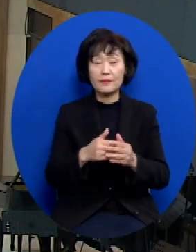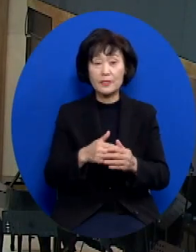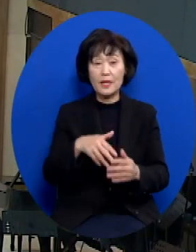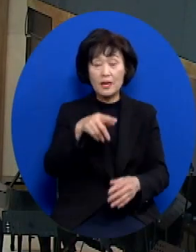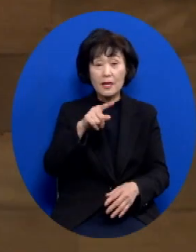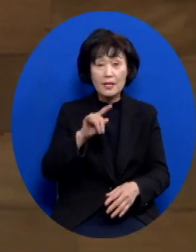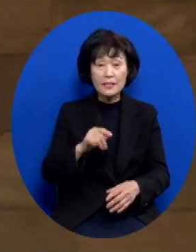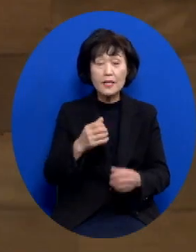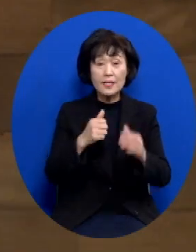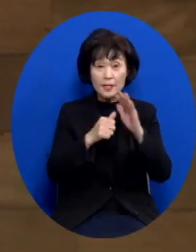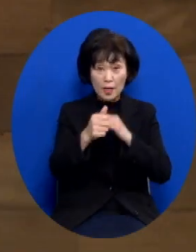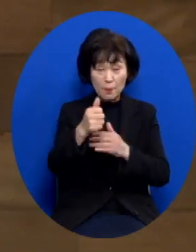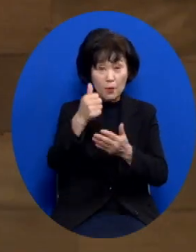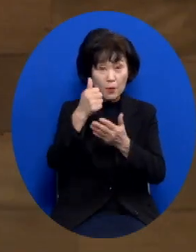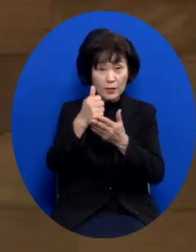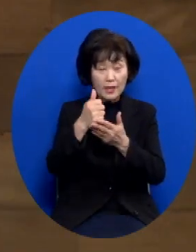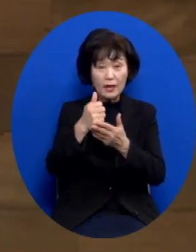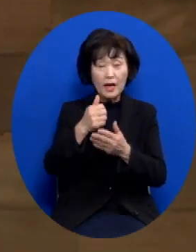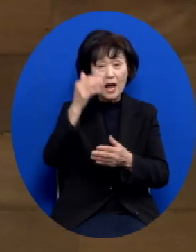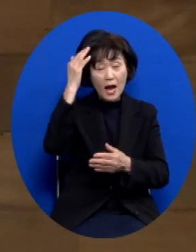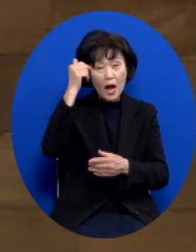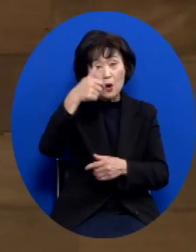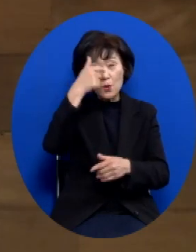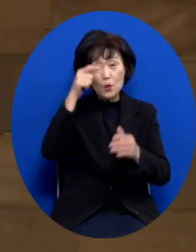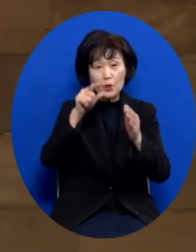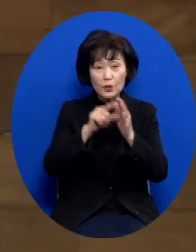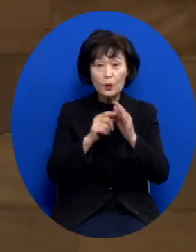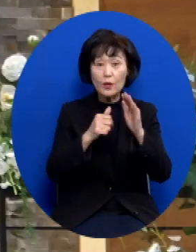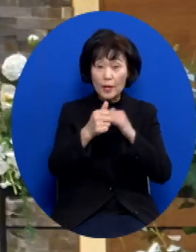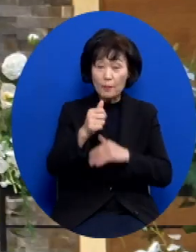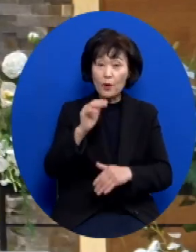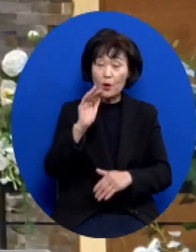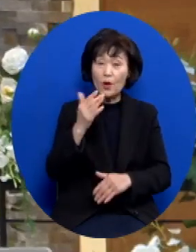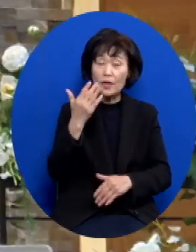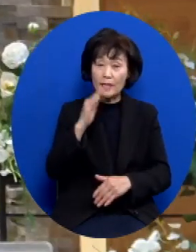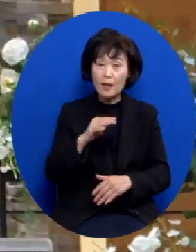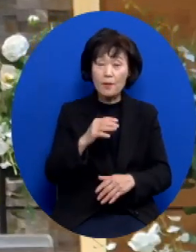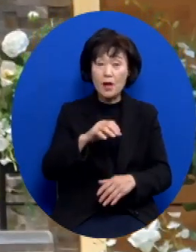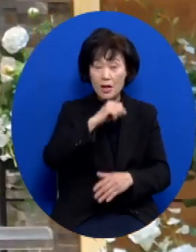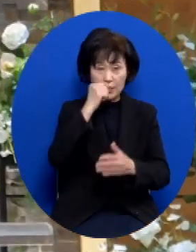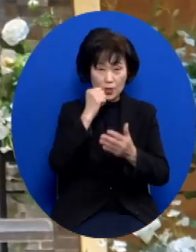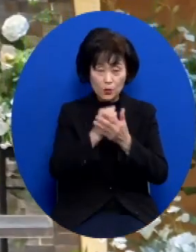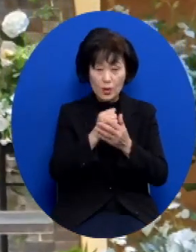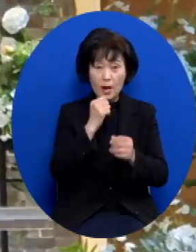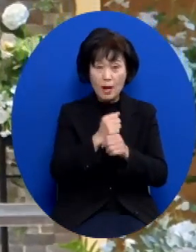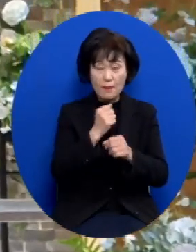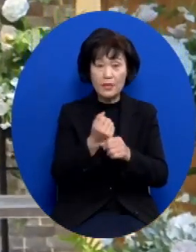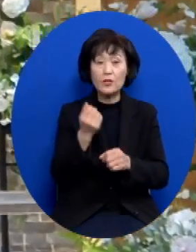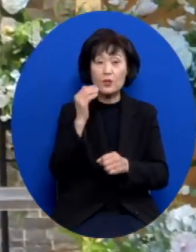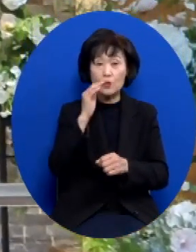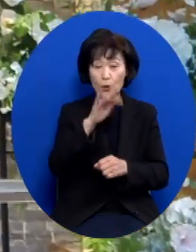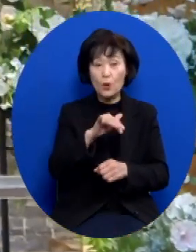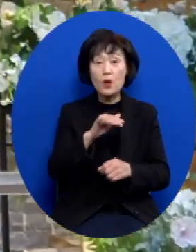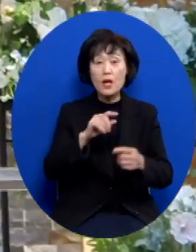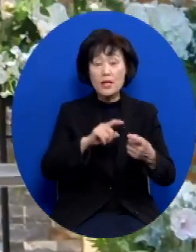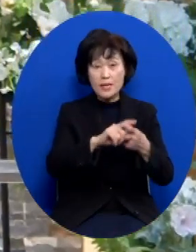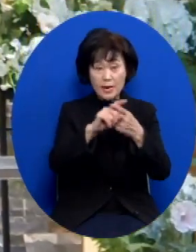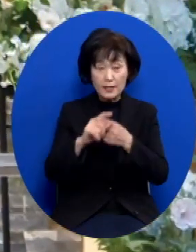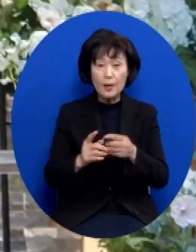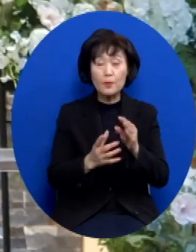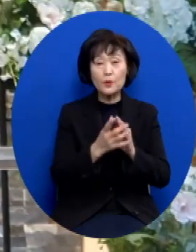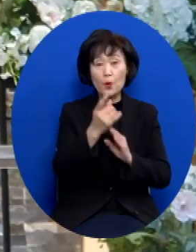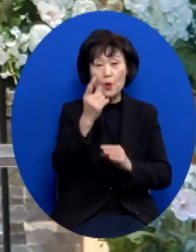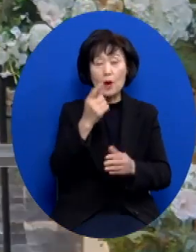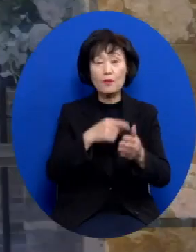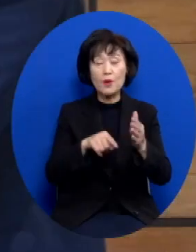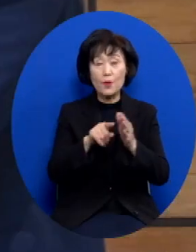정신임 대표회장은 한기총 대표회장이 되면 한기총을 정상화시키고 한기총이 주축이 돼서 연합기관 통합을 추진하는